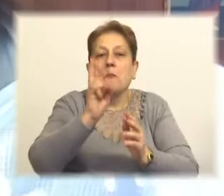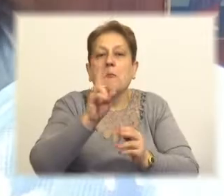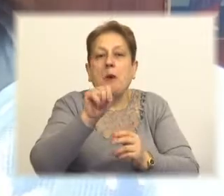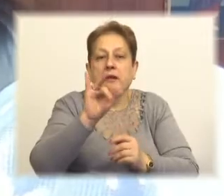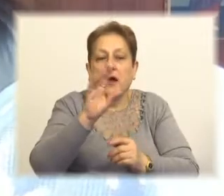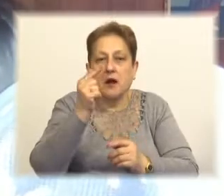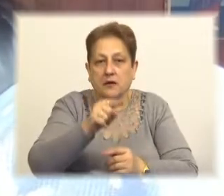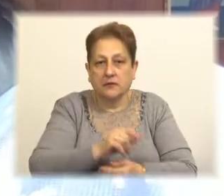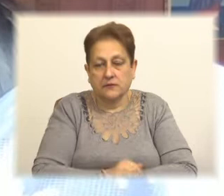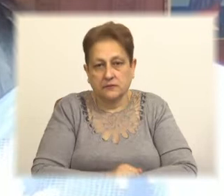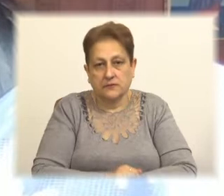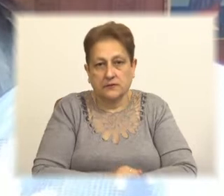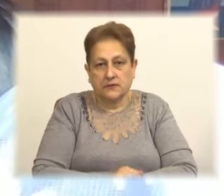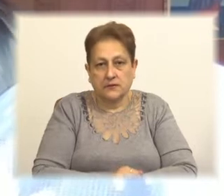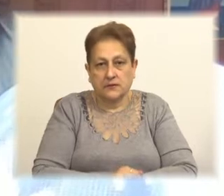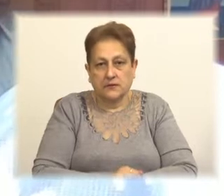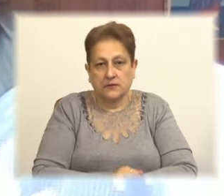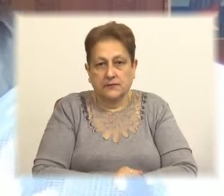պատարագ։